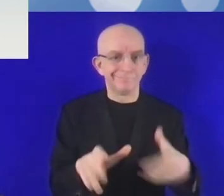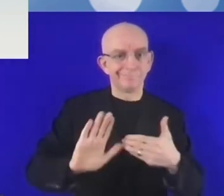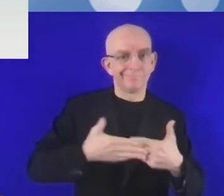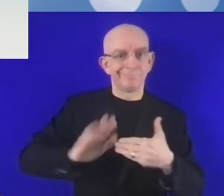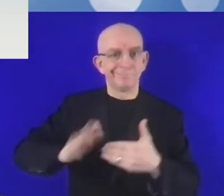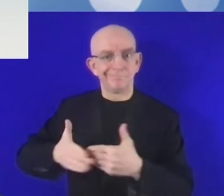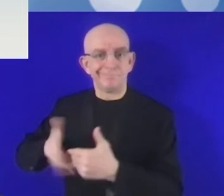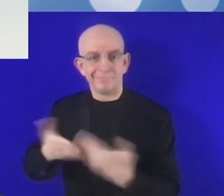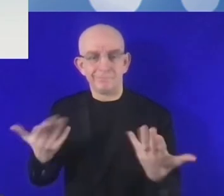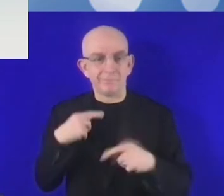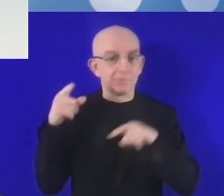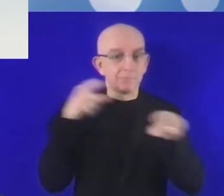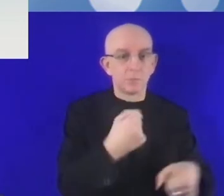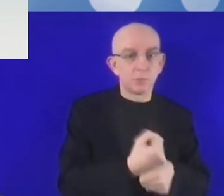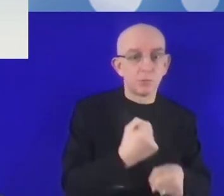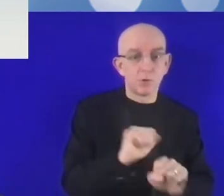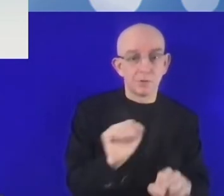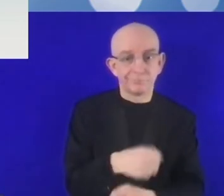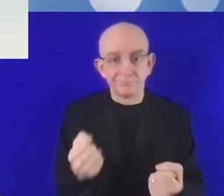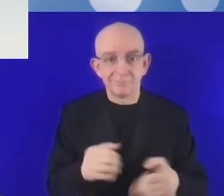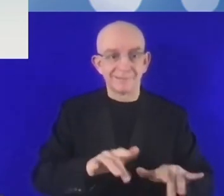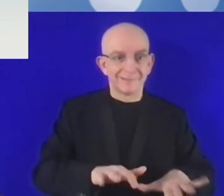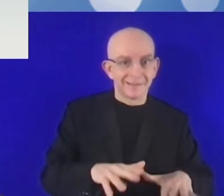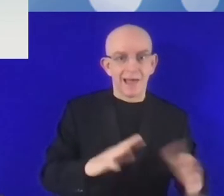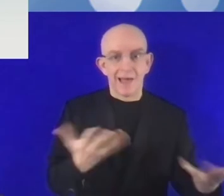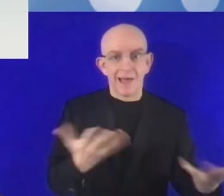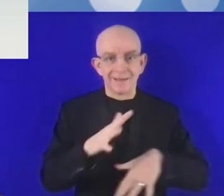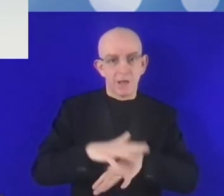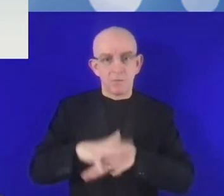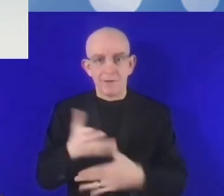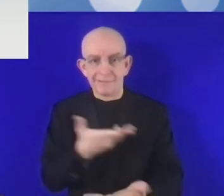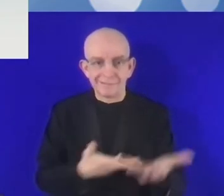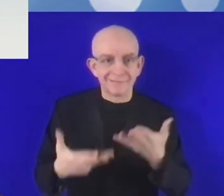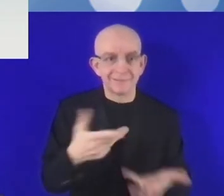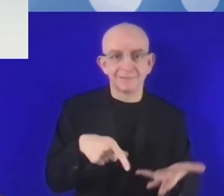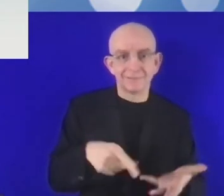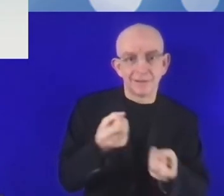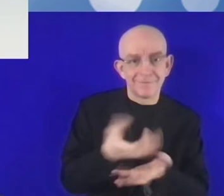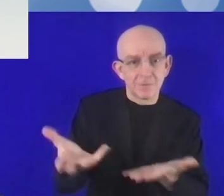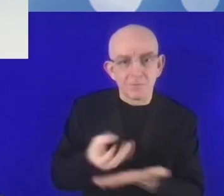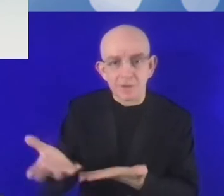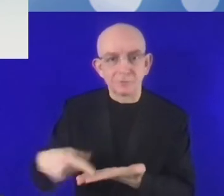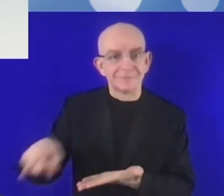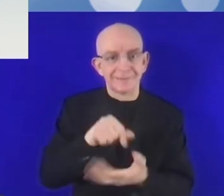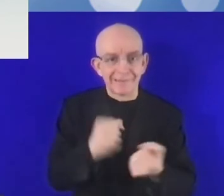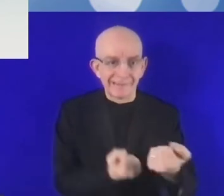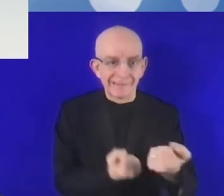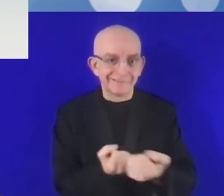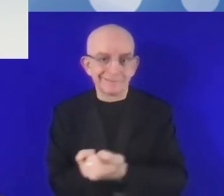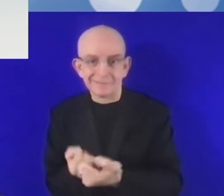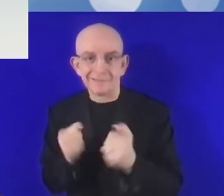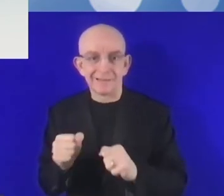qu'est le réseau mondial. J'ai été très positivement impressionné par la coopération, par la solidarité entre les